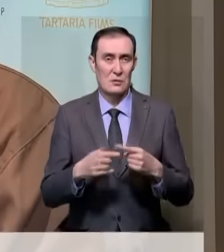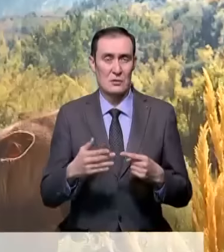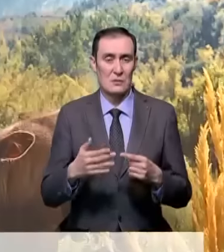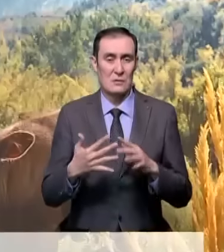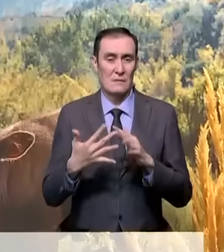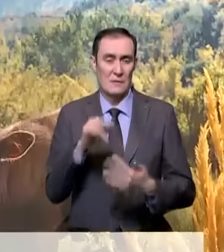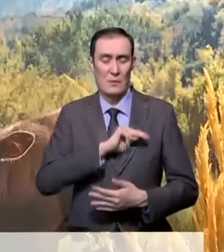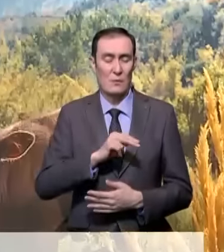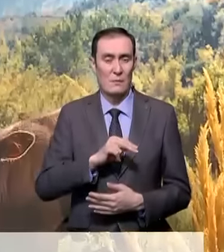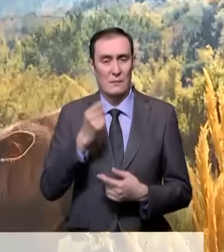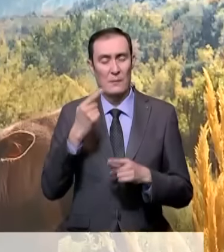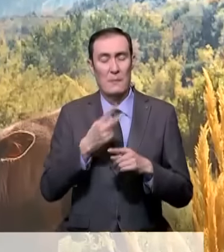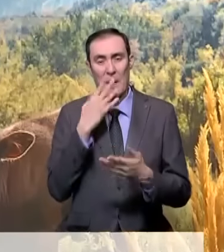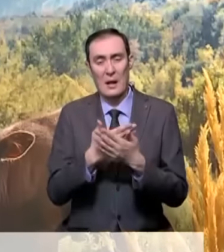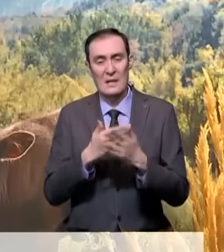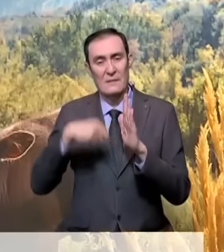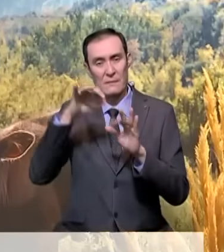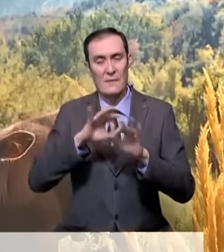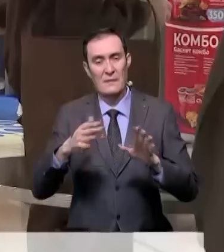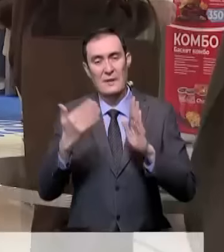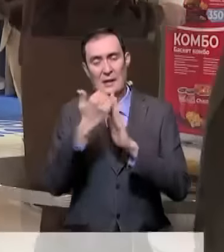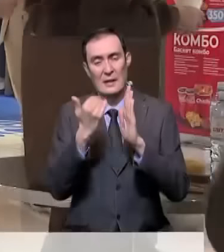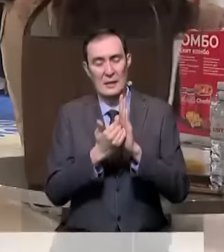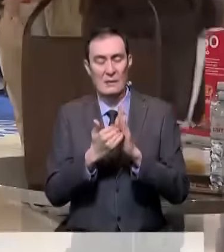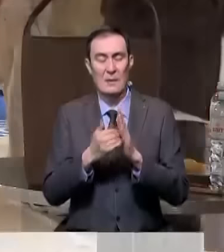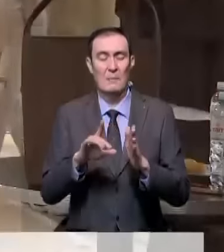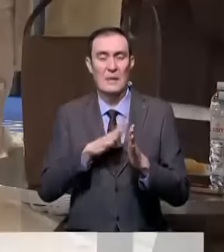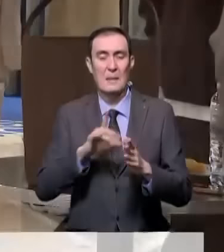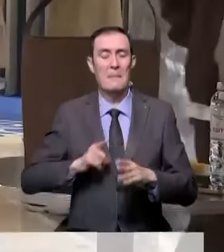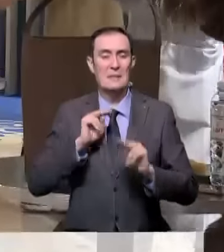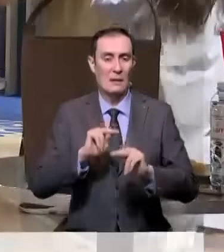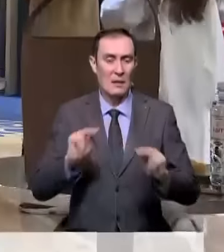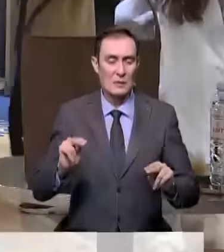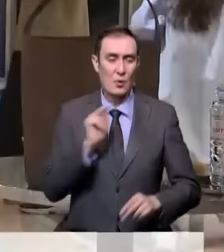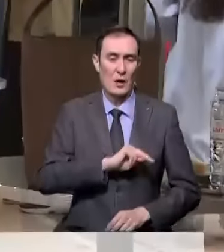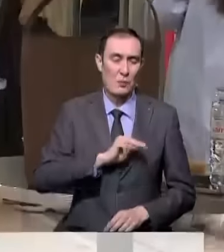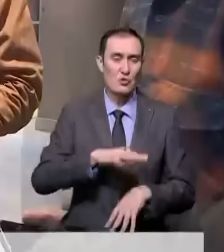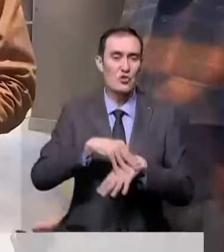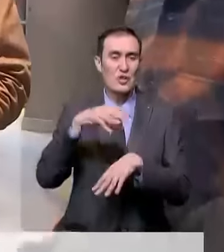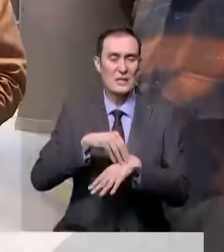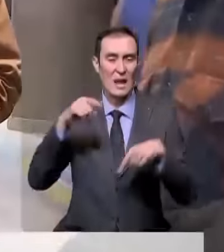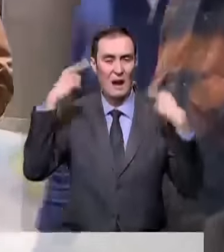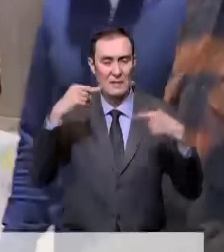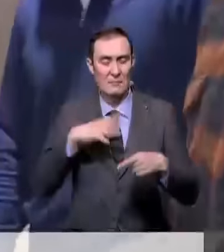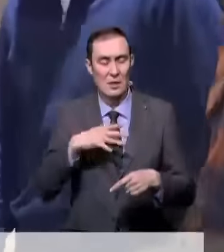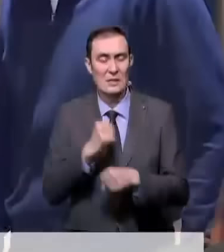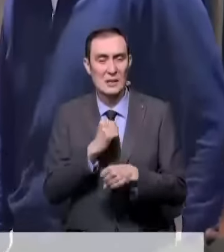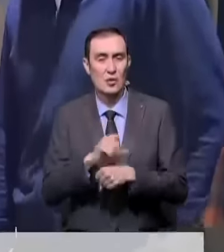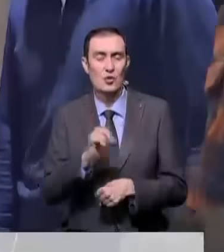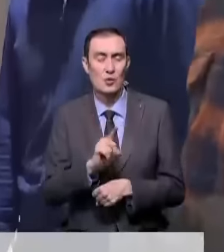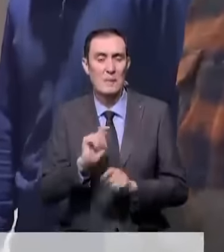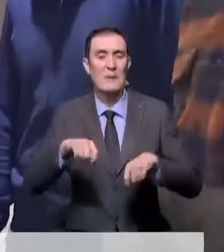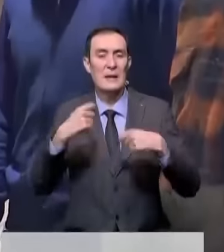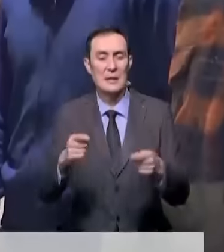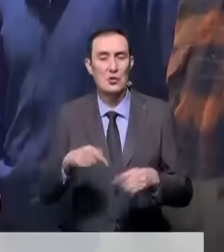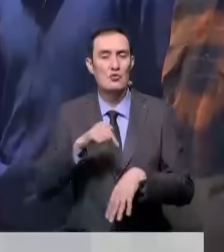возникла. Предпоказ первого выпуска прошел в кинотеатре. К слову, там и проходил мастер-класс по работе с шерстью овцы. Все это было сделано для того, чтобы